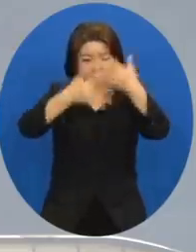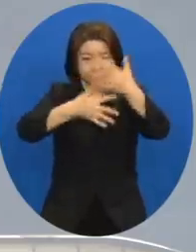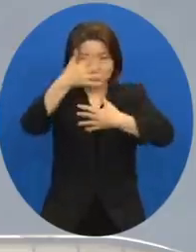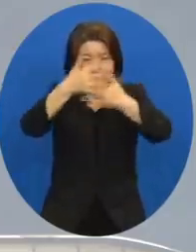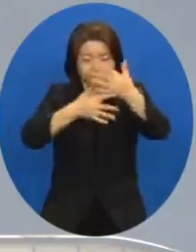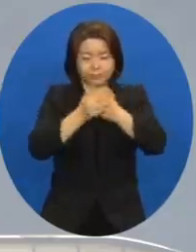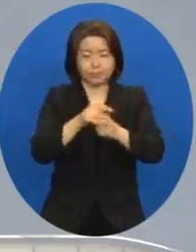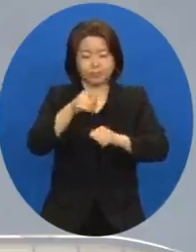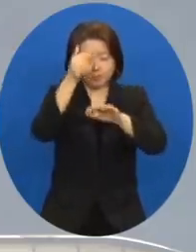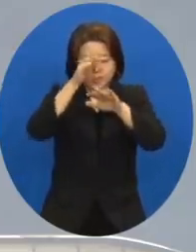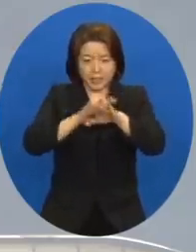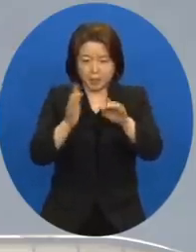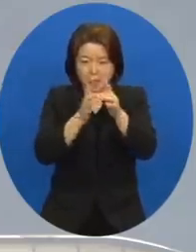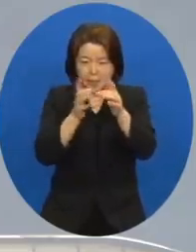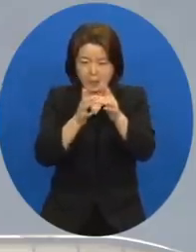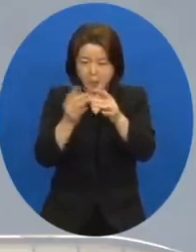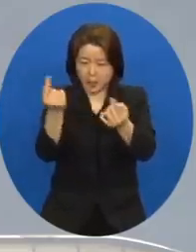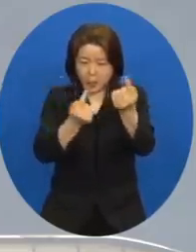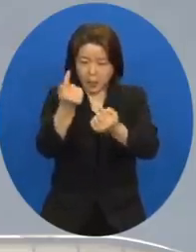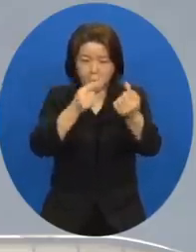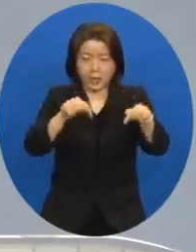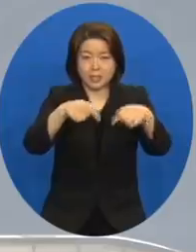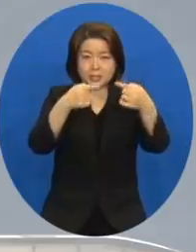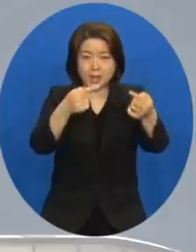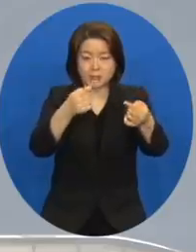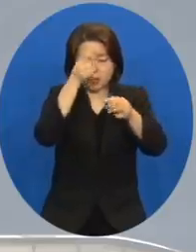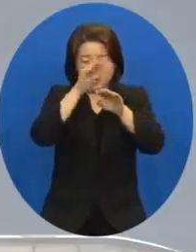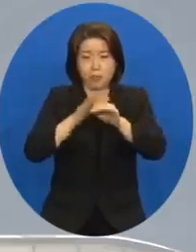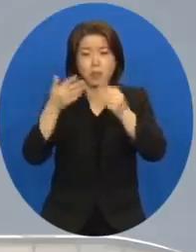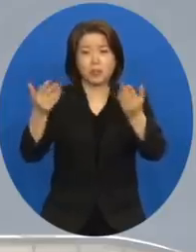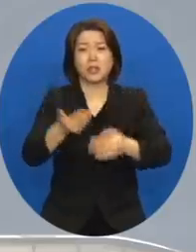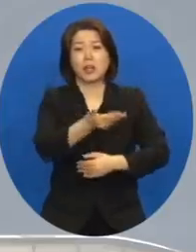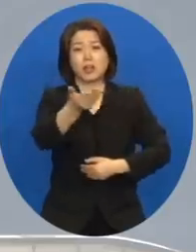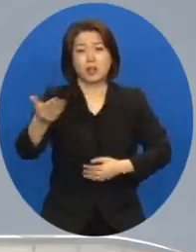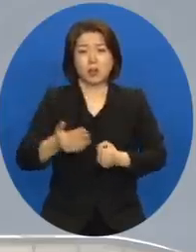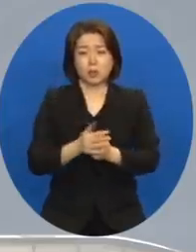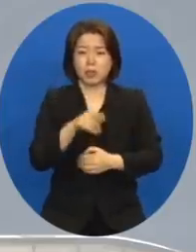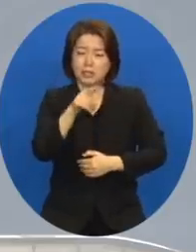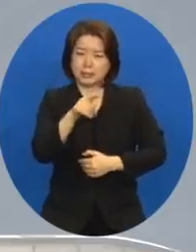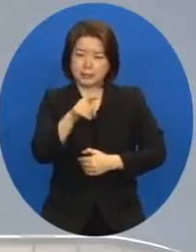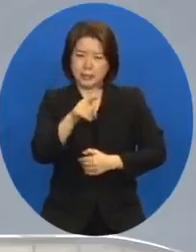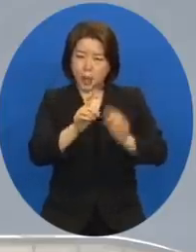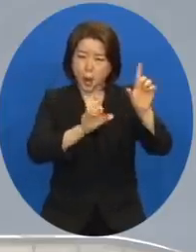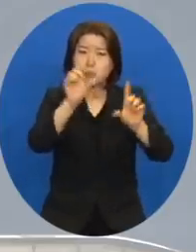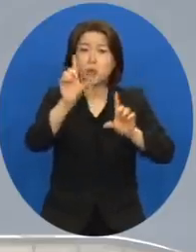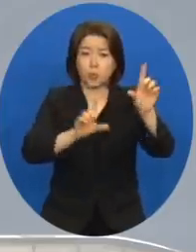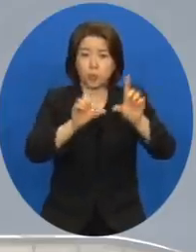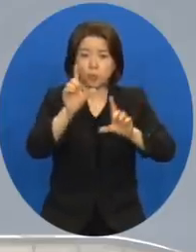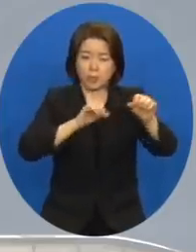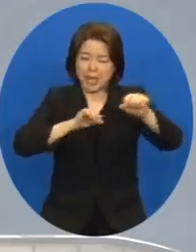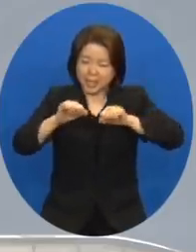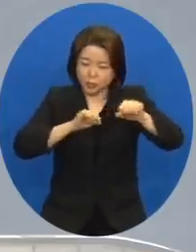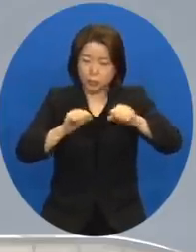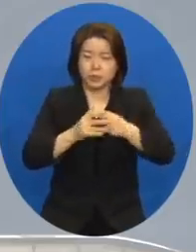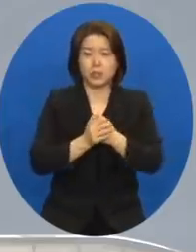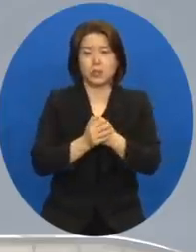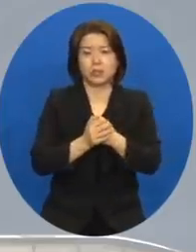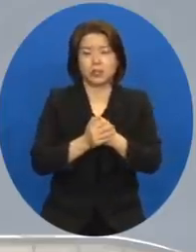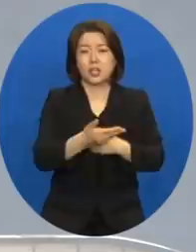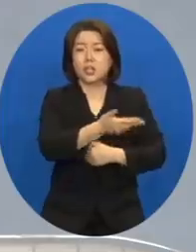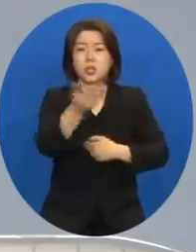이 예배에 접속에 들어와서 예배 드리지 는 여러분들의 지금 그 행위가 여러분 안에